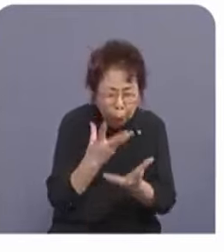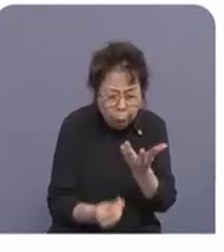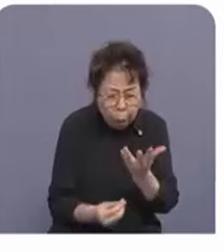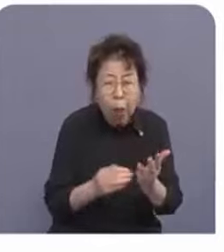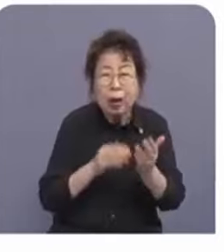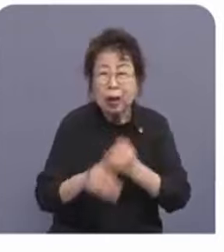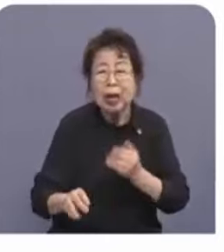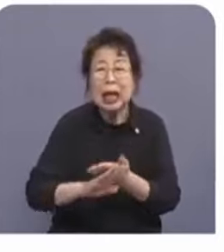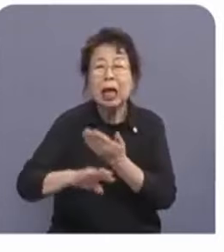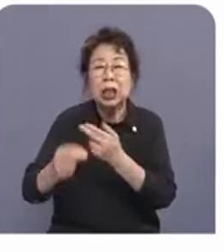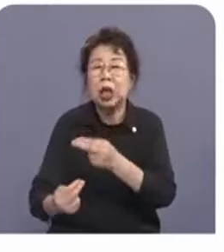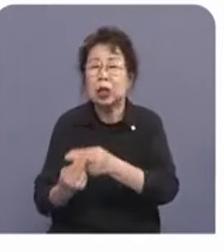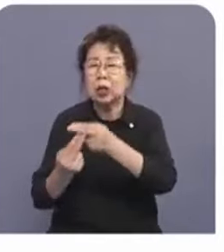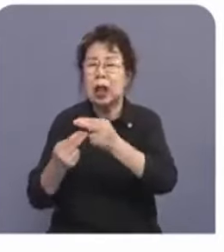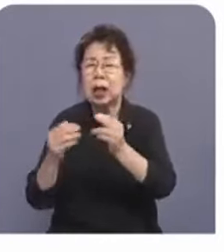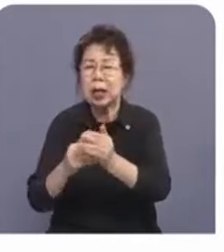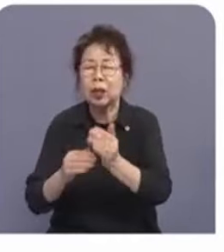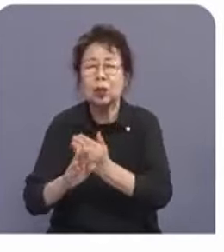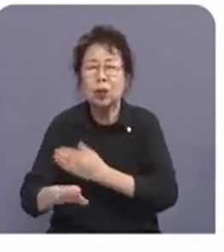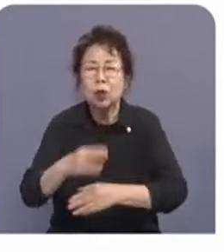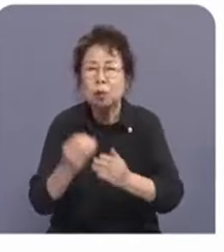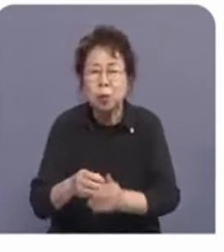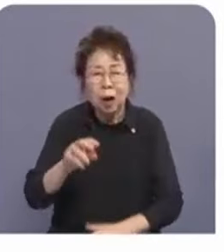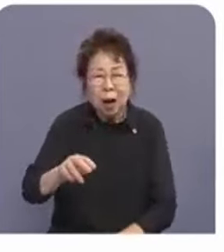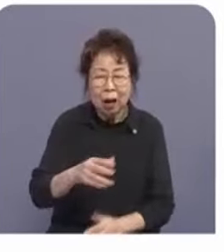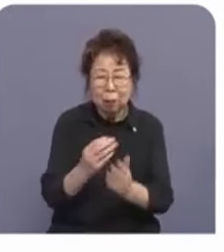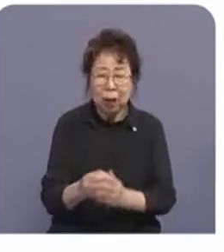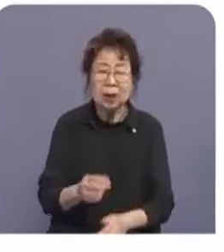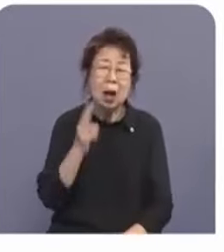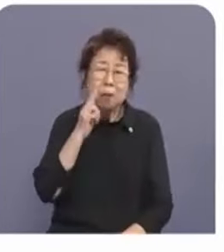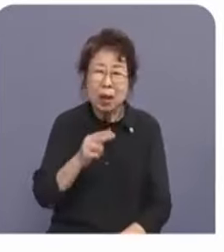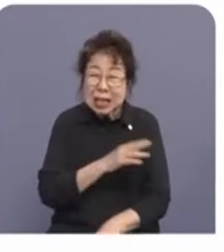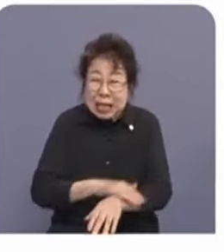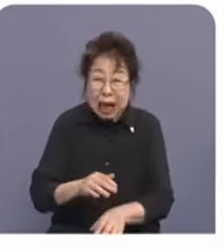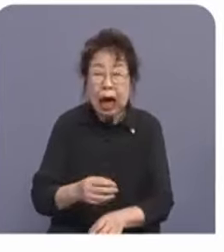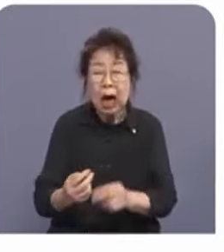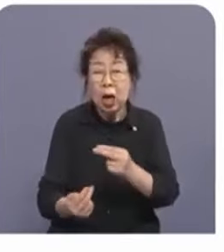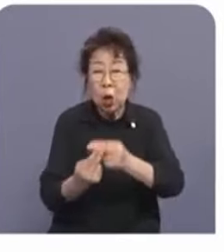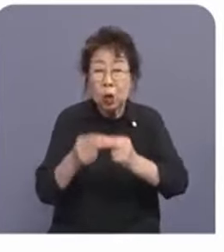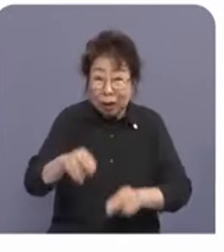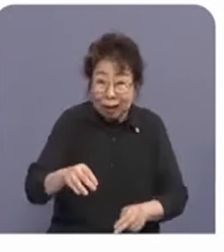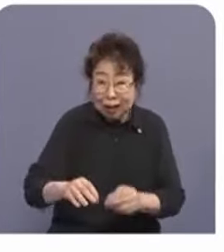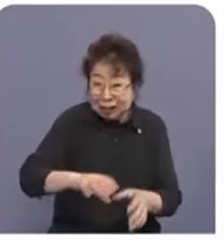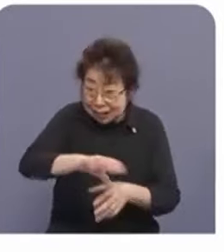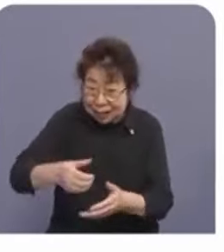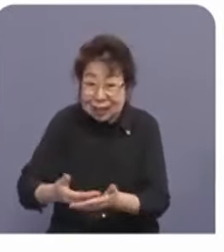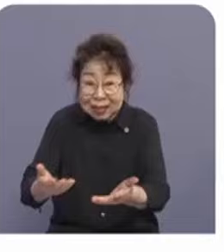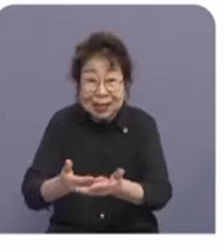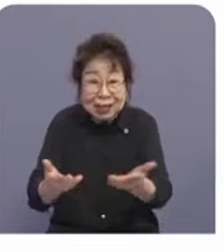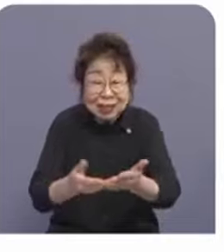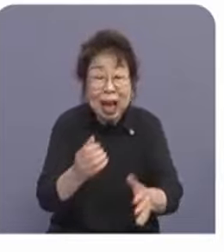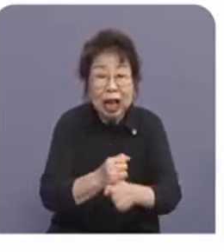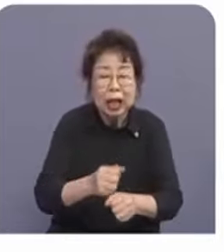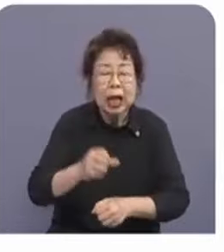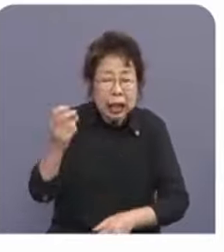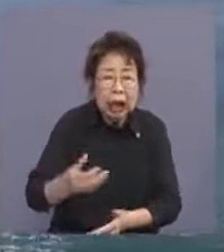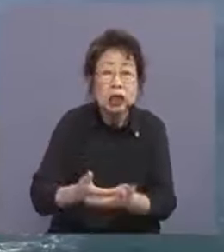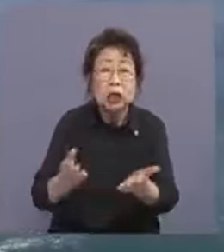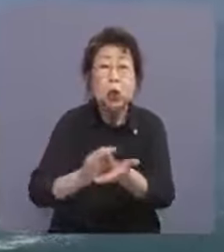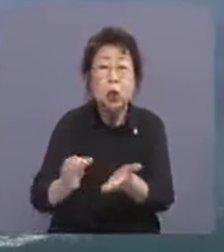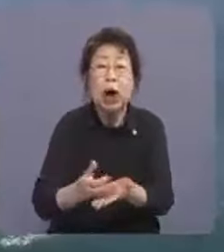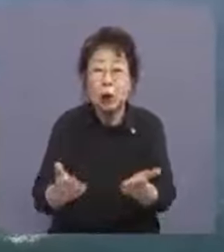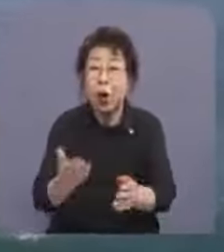별도 탱크에 저장하고 육상에서 첨단 농장에 농작물 재배나 드라이 아이스 제조에 활용됩니다